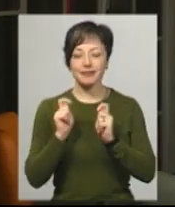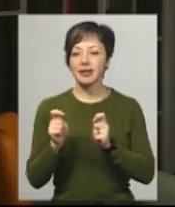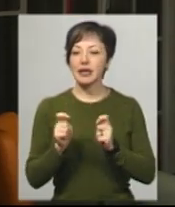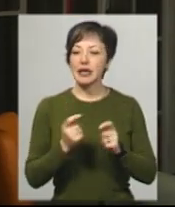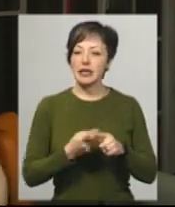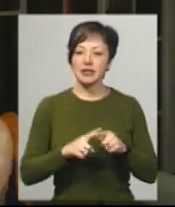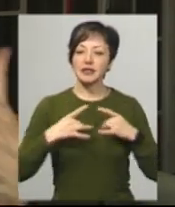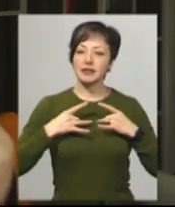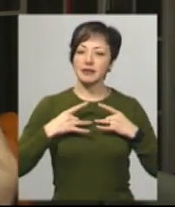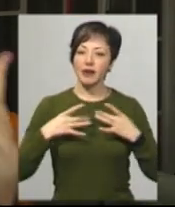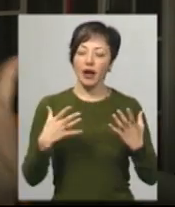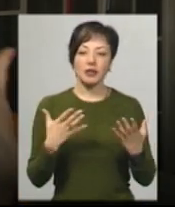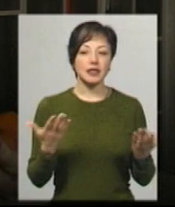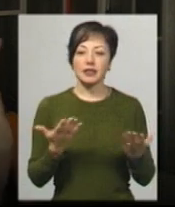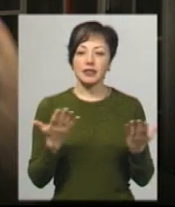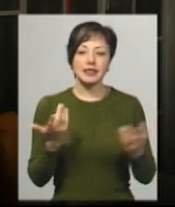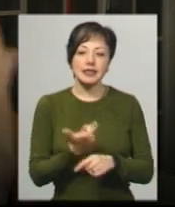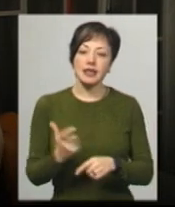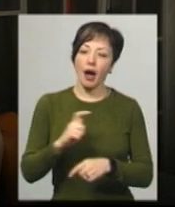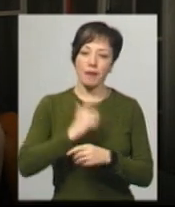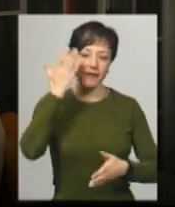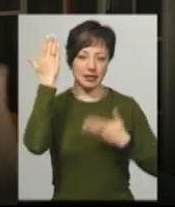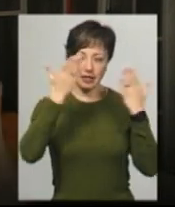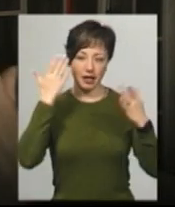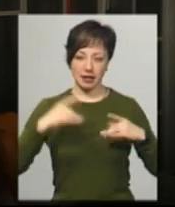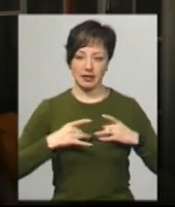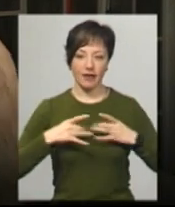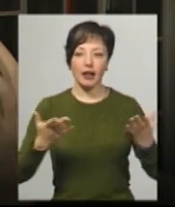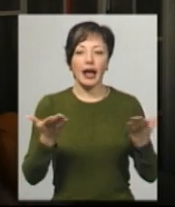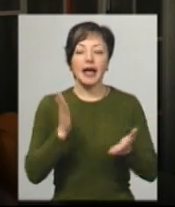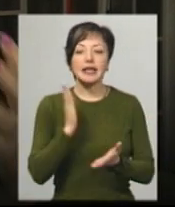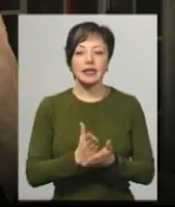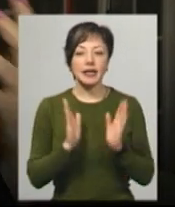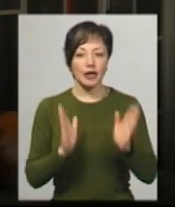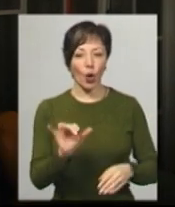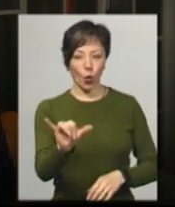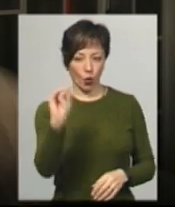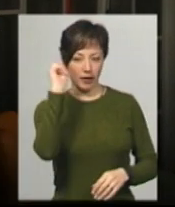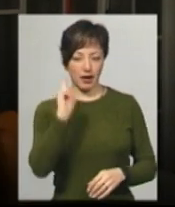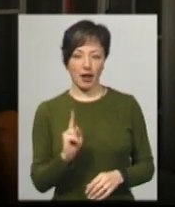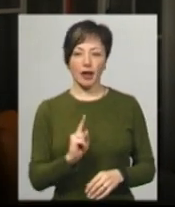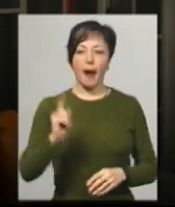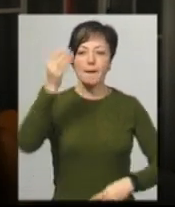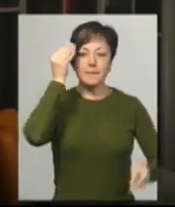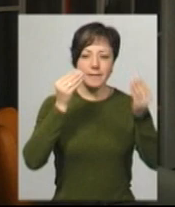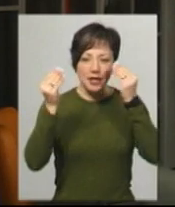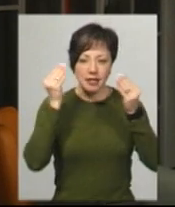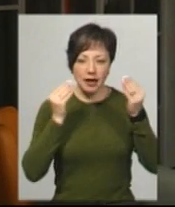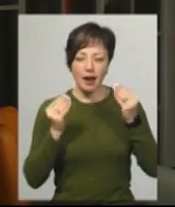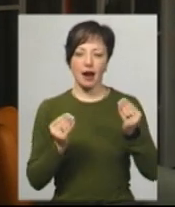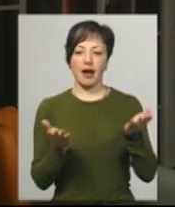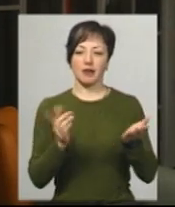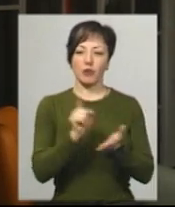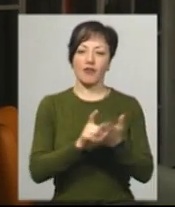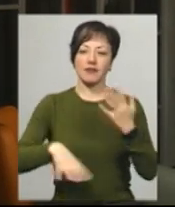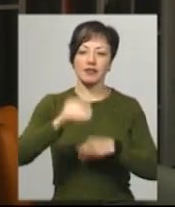Пурім – це саме веселе свято, яке тільки є у євреїв. На Пурім маскаради, повинні